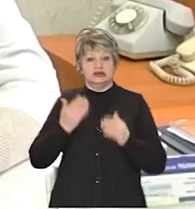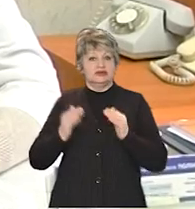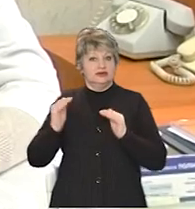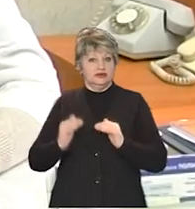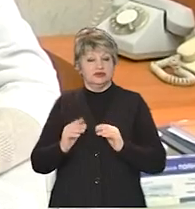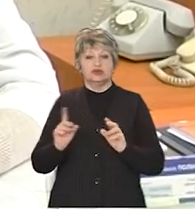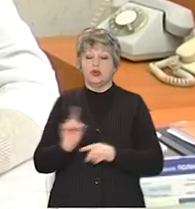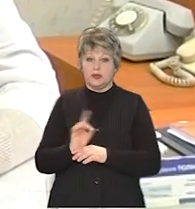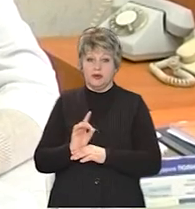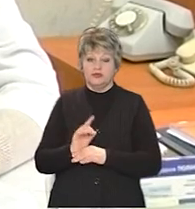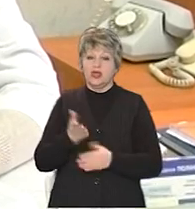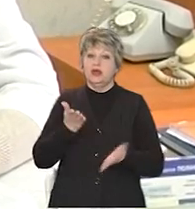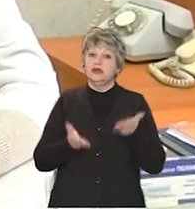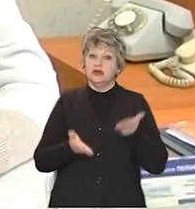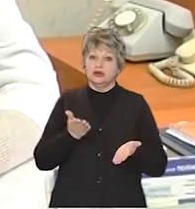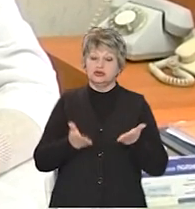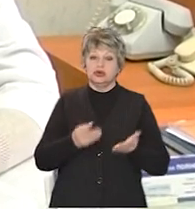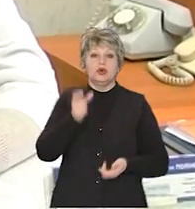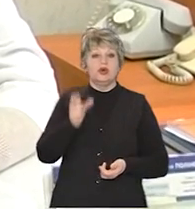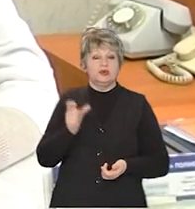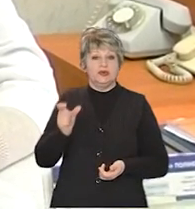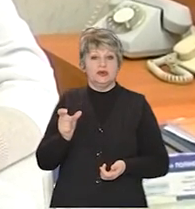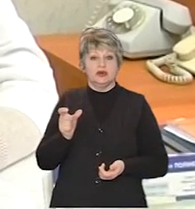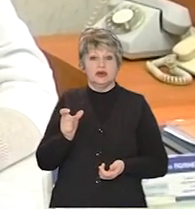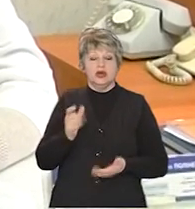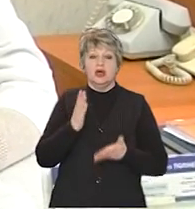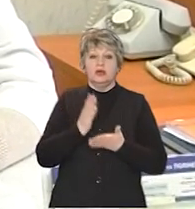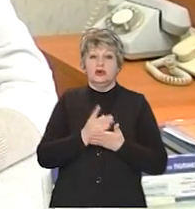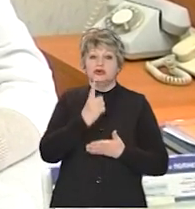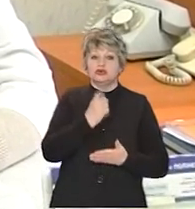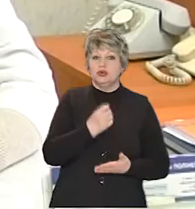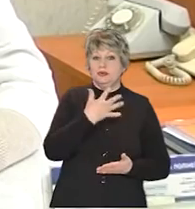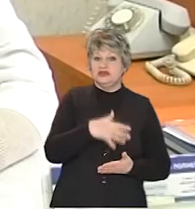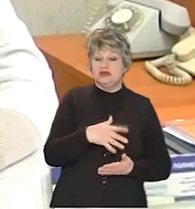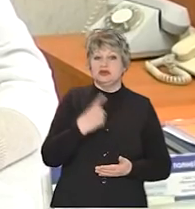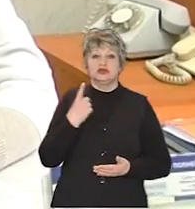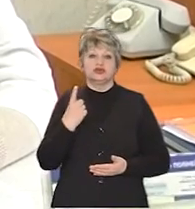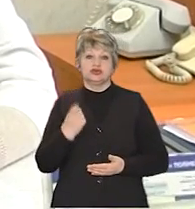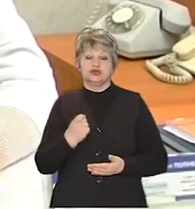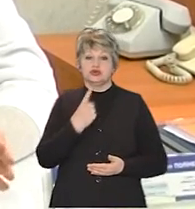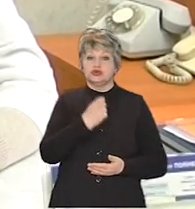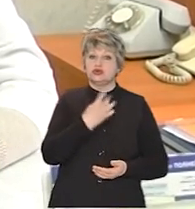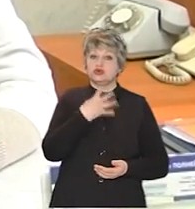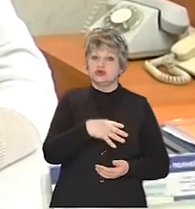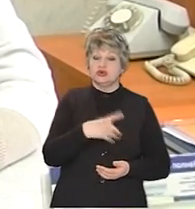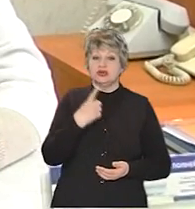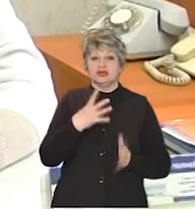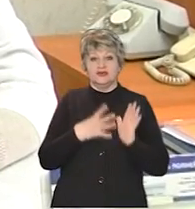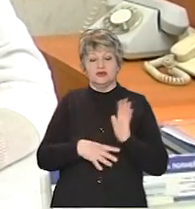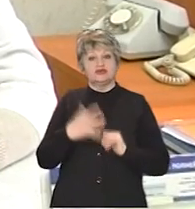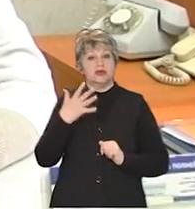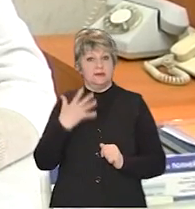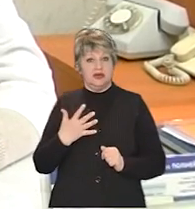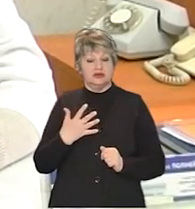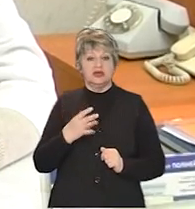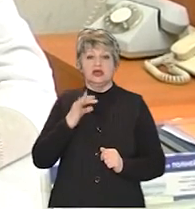нормальним артеріальним тиском. Значить, якщо людина має тиск 150 на 100, там, 140 на